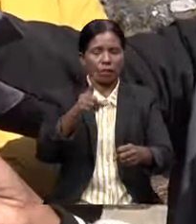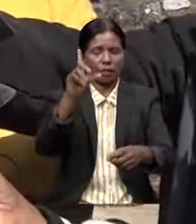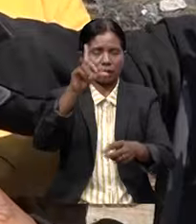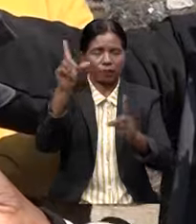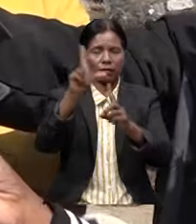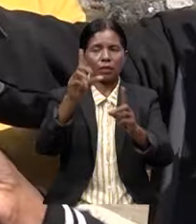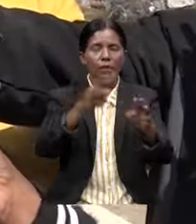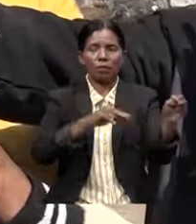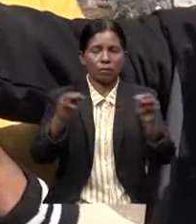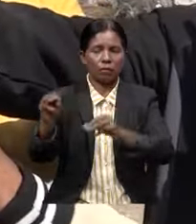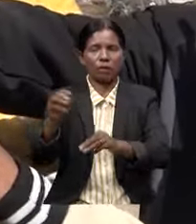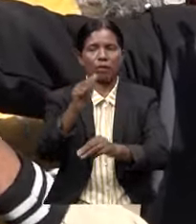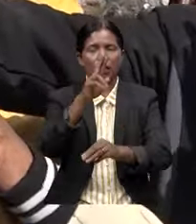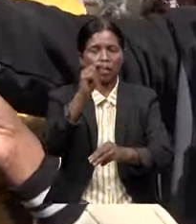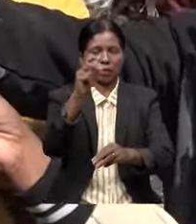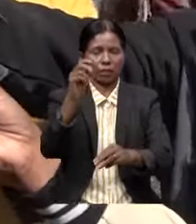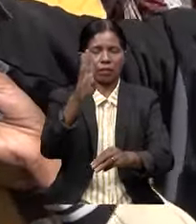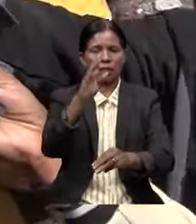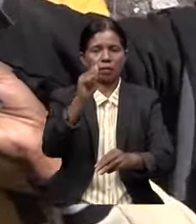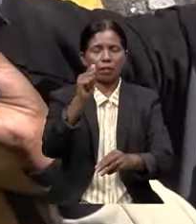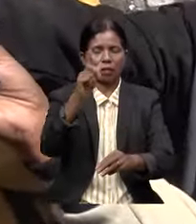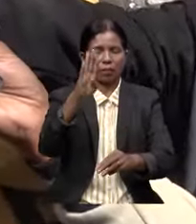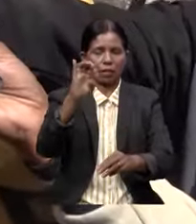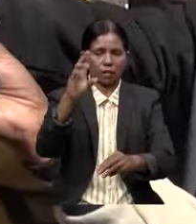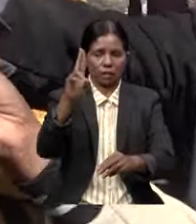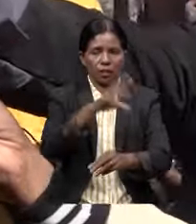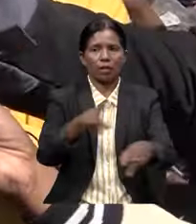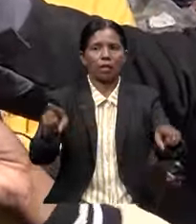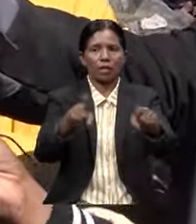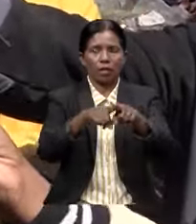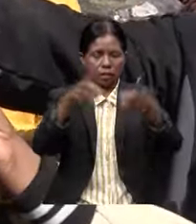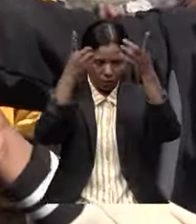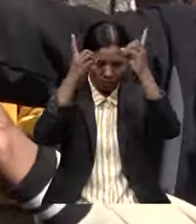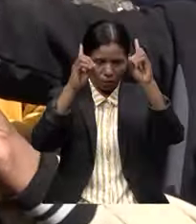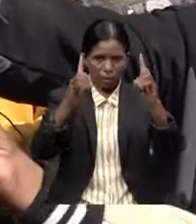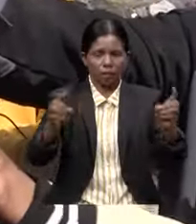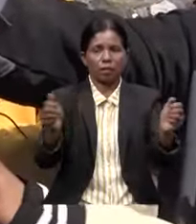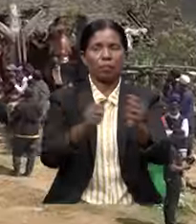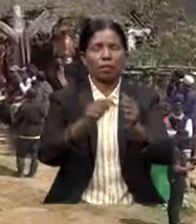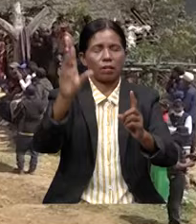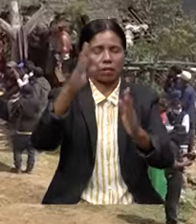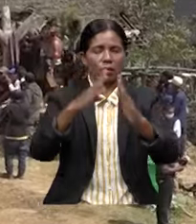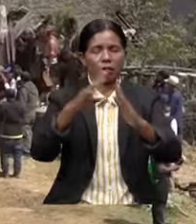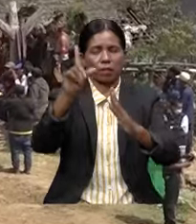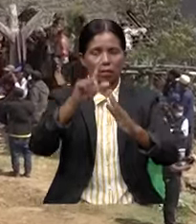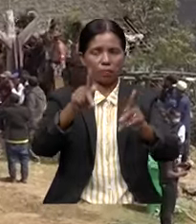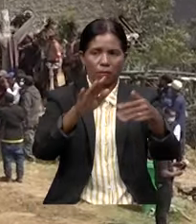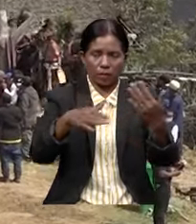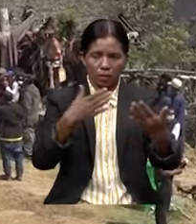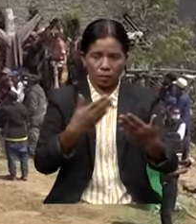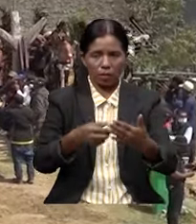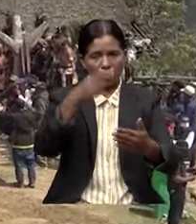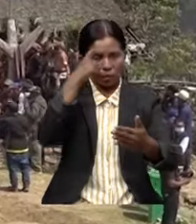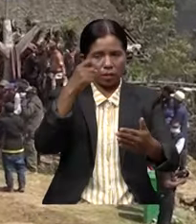jaung muda naran husi au Rabilau bafali Rabilau ne nudar desijang konjunta entre lianain ho komunidad sira ho